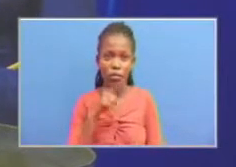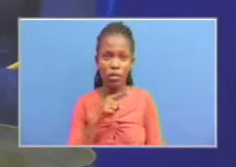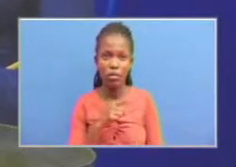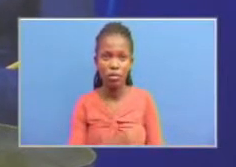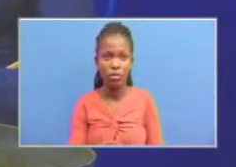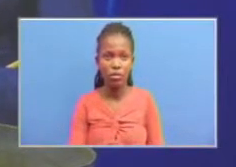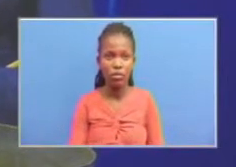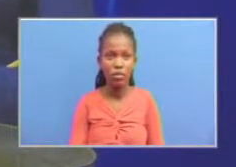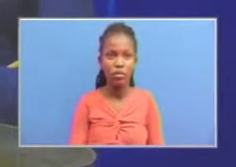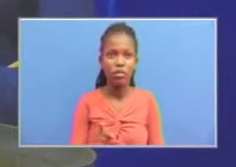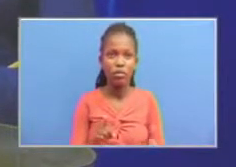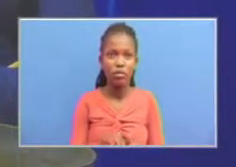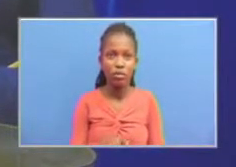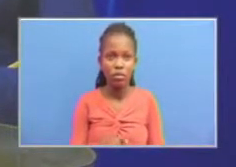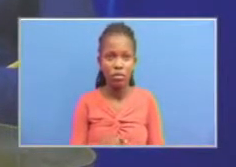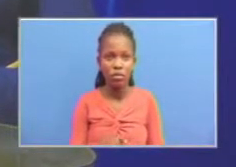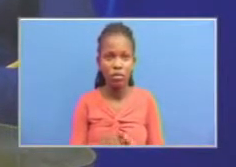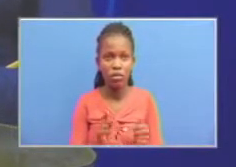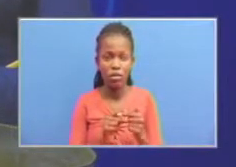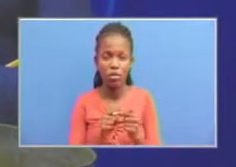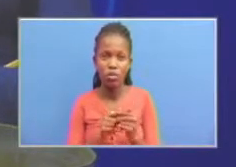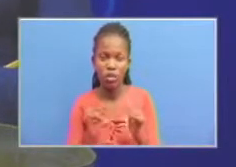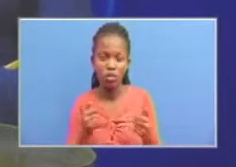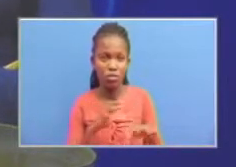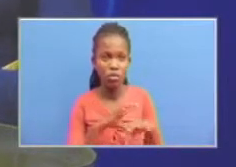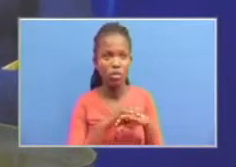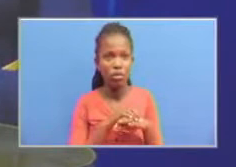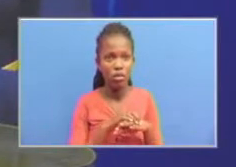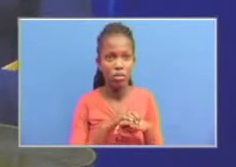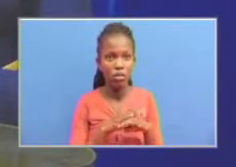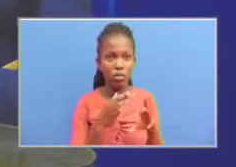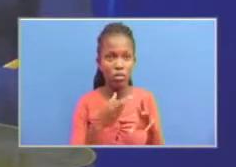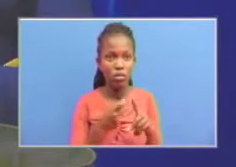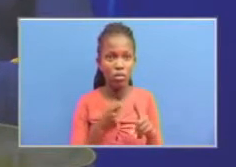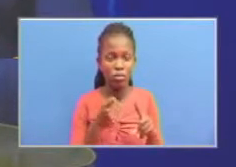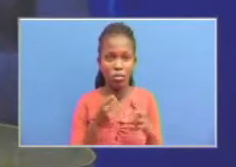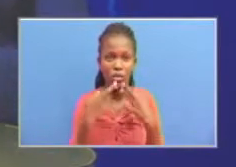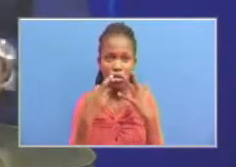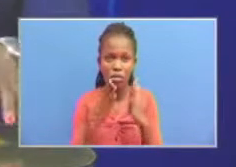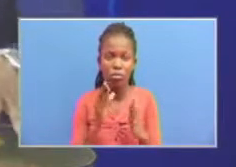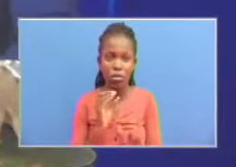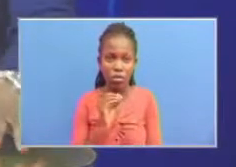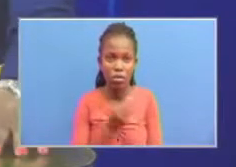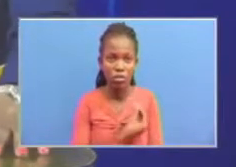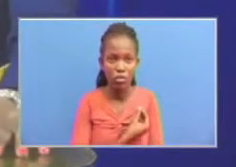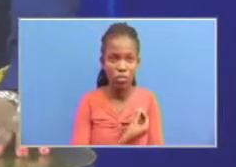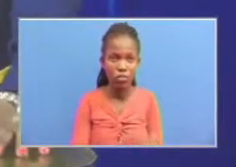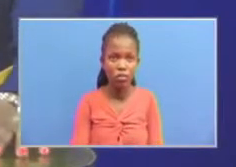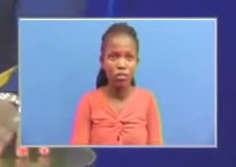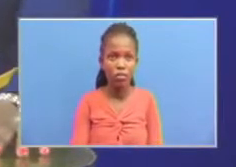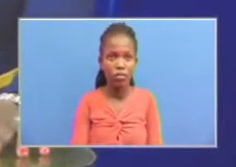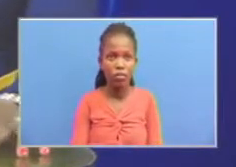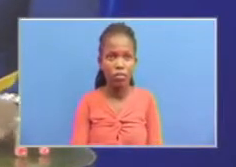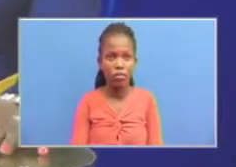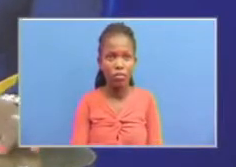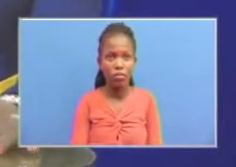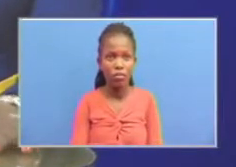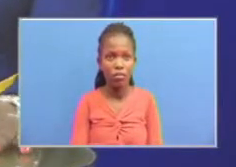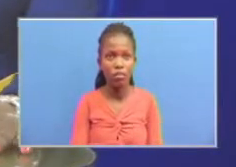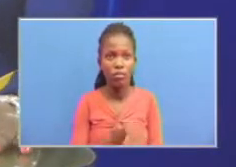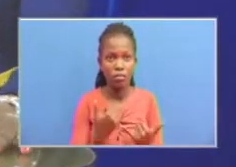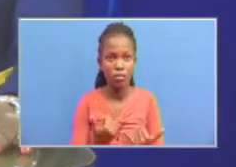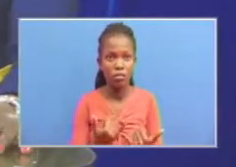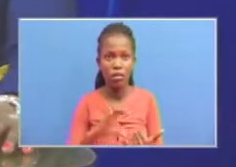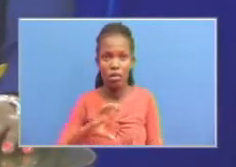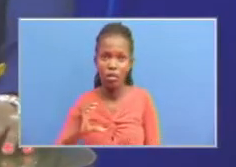indi omituki tuki datiku hata Mauvoo wasu kwa wilianu kumavalave ribota witu Honest Mass Chalo on datika itembingi. Na indi tithindini